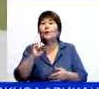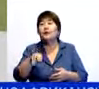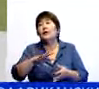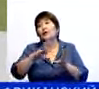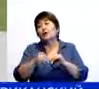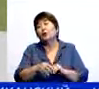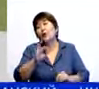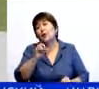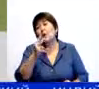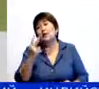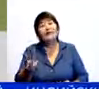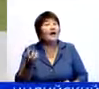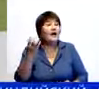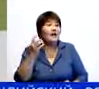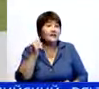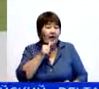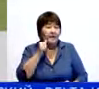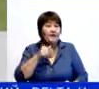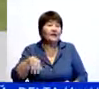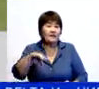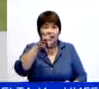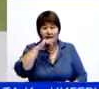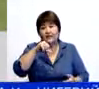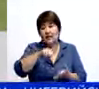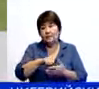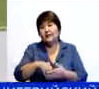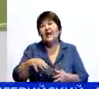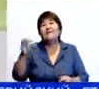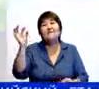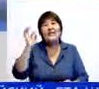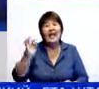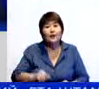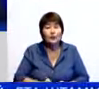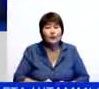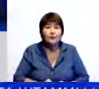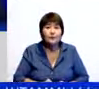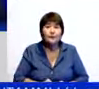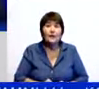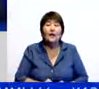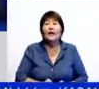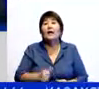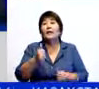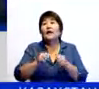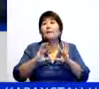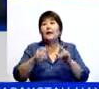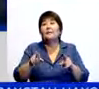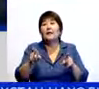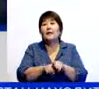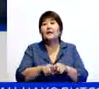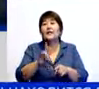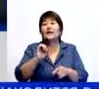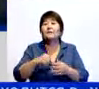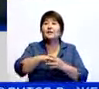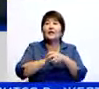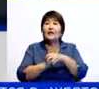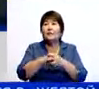счет 0-2. Завтра в родных стенах сборная Казахстана примет Финляндию. На чемпионате мира по греко-римской борьбе